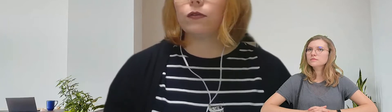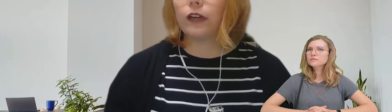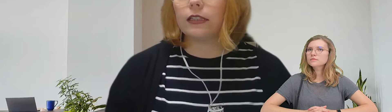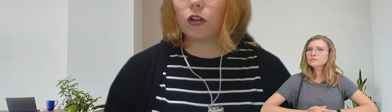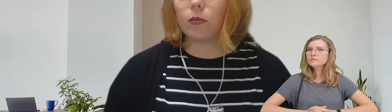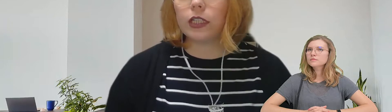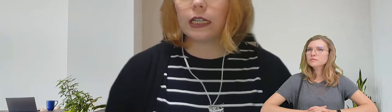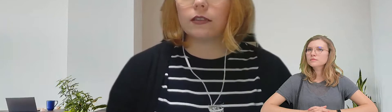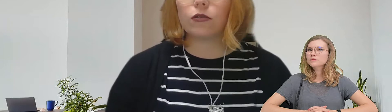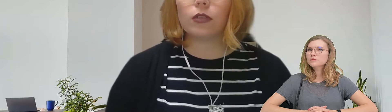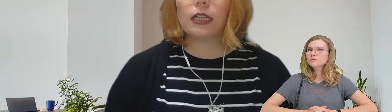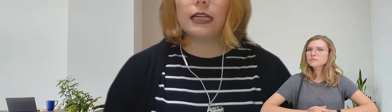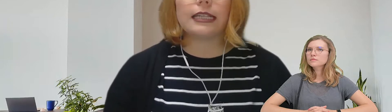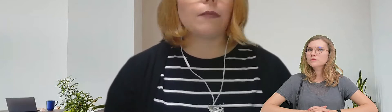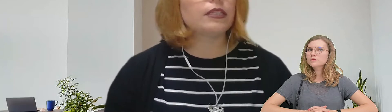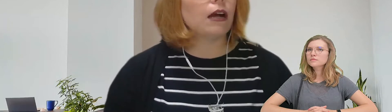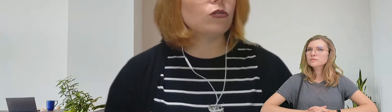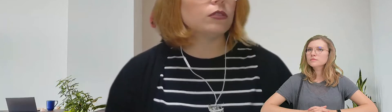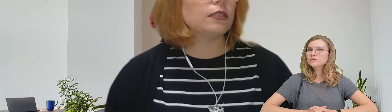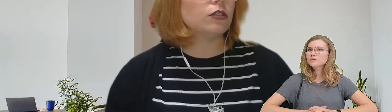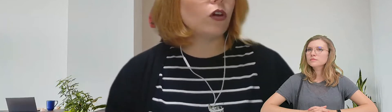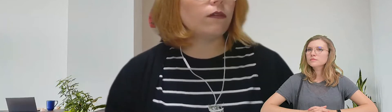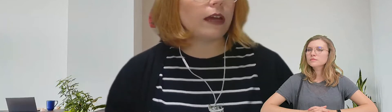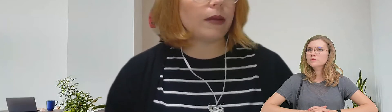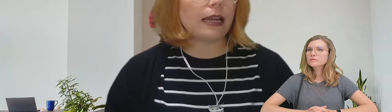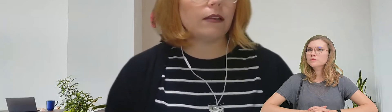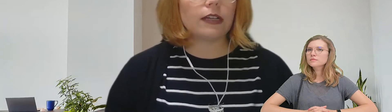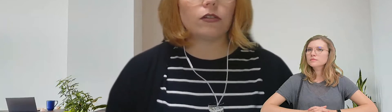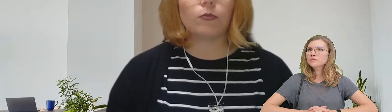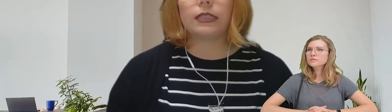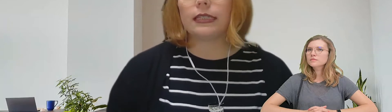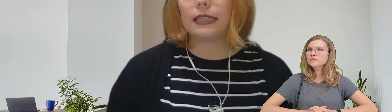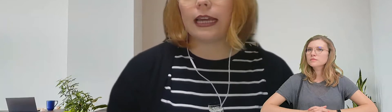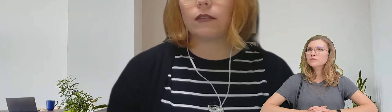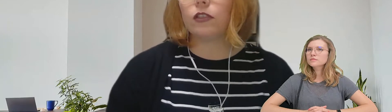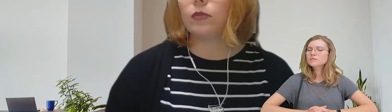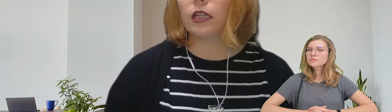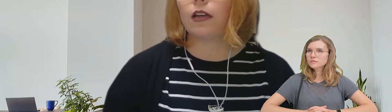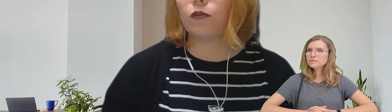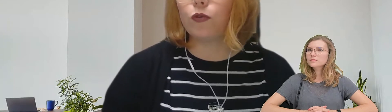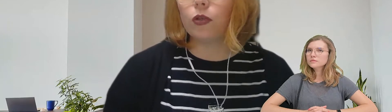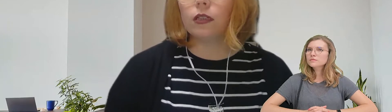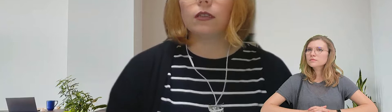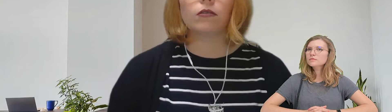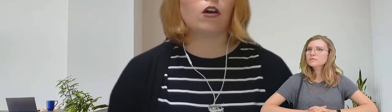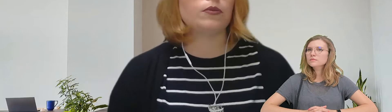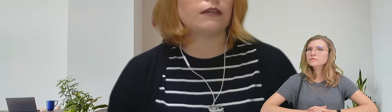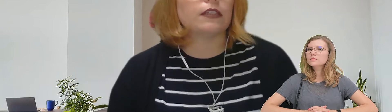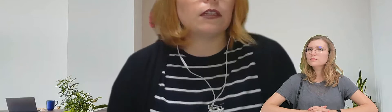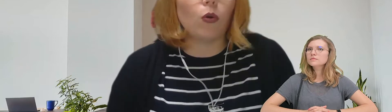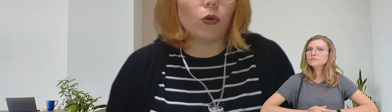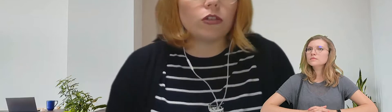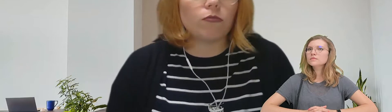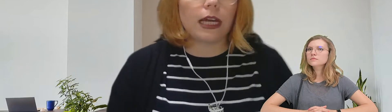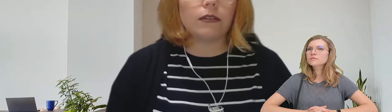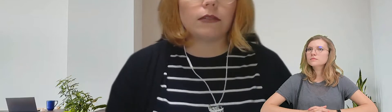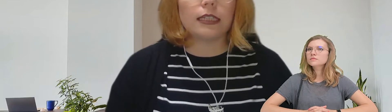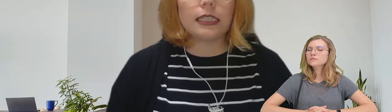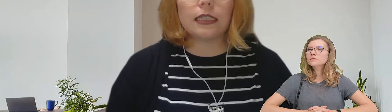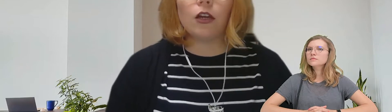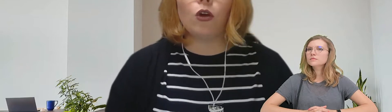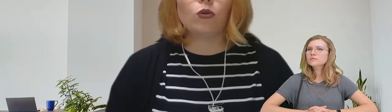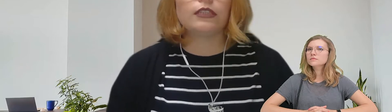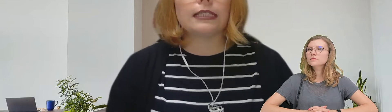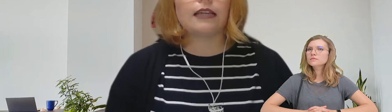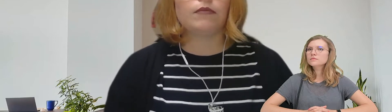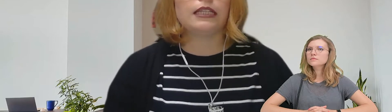einer Face-to-Face-Kommunikation, da habe ich ja auch so dieses Nonverbale, was so ein bisschen zeigt, wie ich mich gerade fühle oder ob ich etwas ironisch meine oder